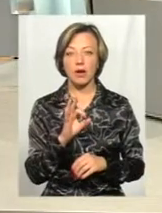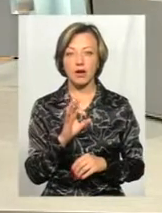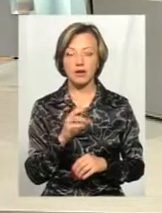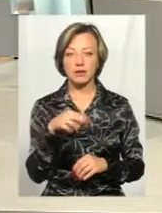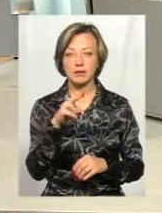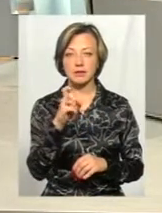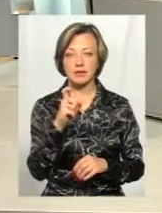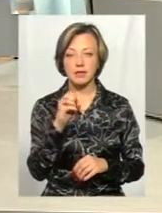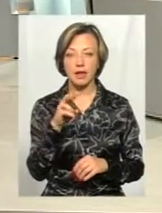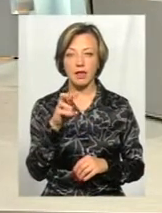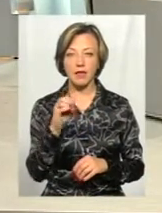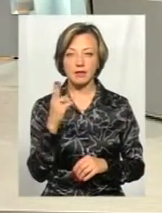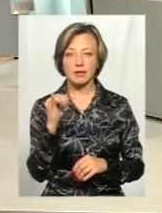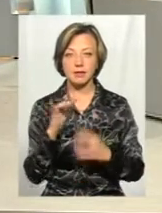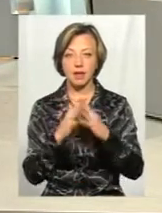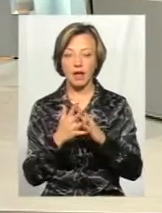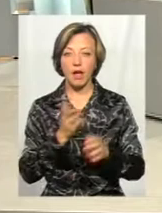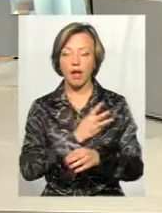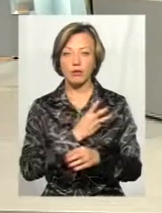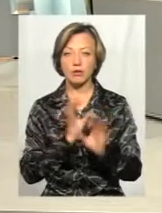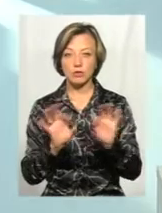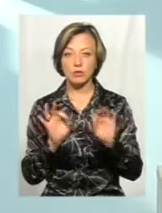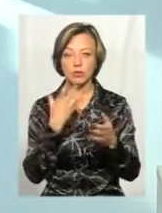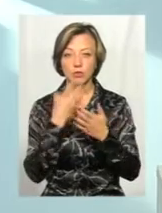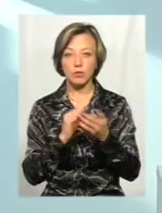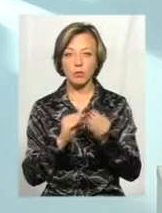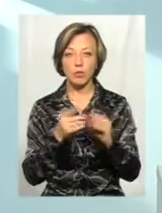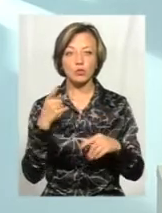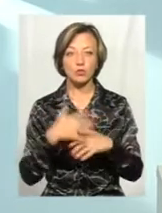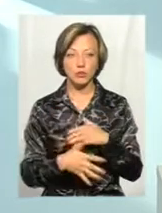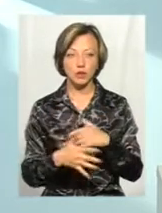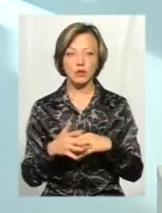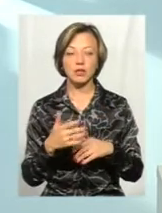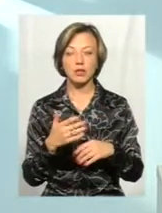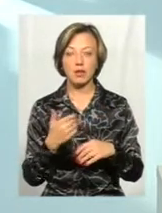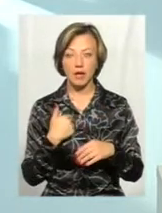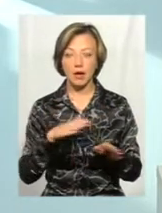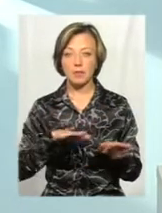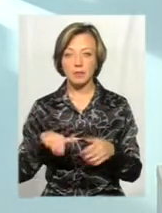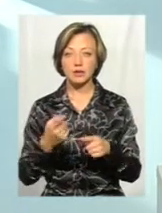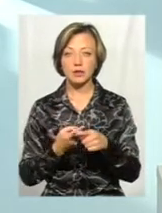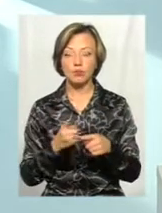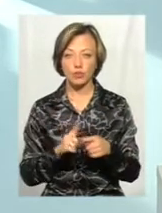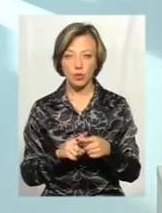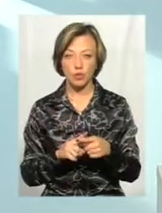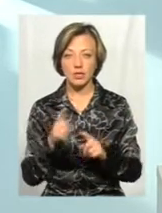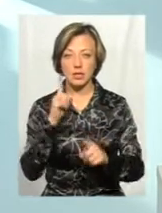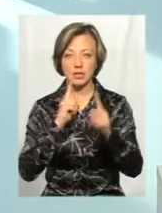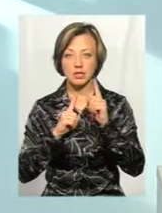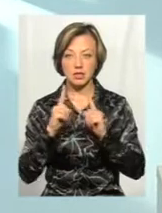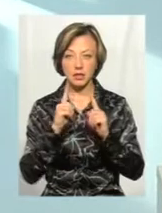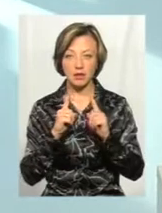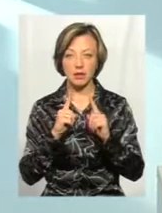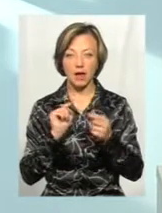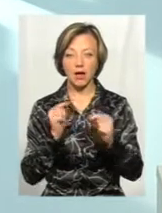доволі так емоційно розказував про свою проблематику. Зрозуміло, я після цього засідання